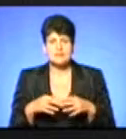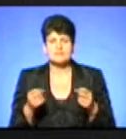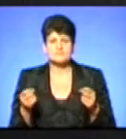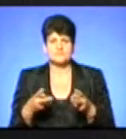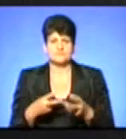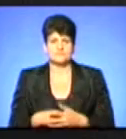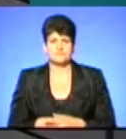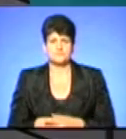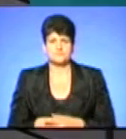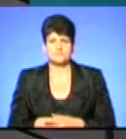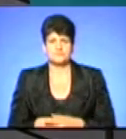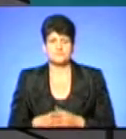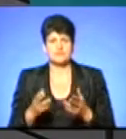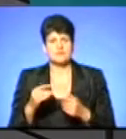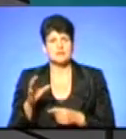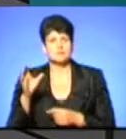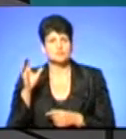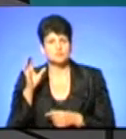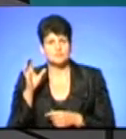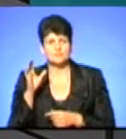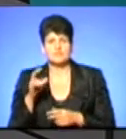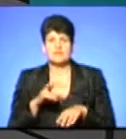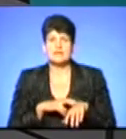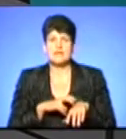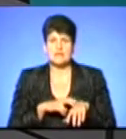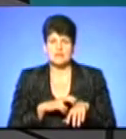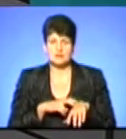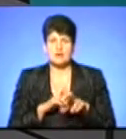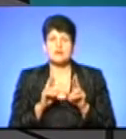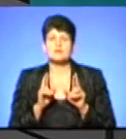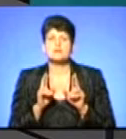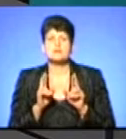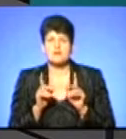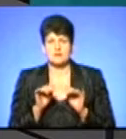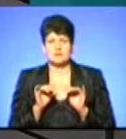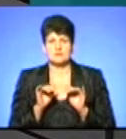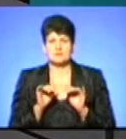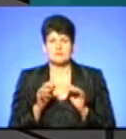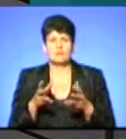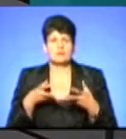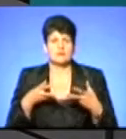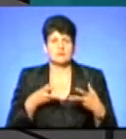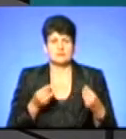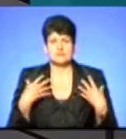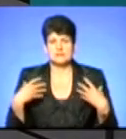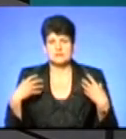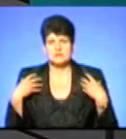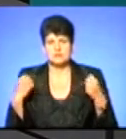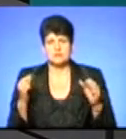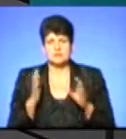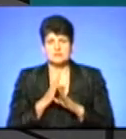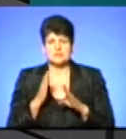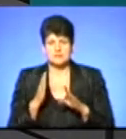газоочисними установочками. Ну, давайте почуємо від лікаря, як діє на здоров'я людини, на дихальні